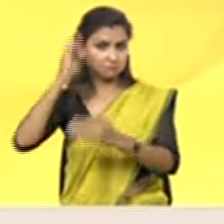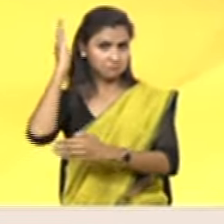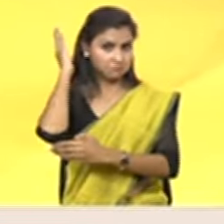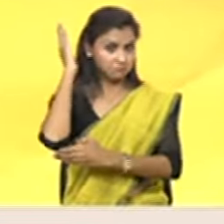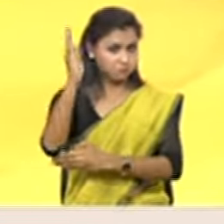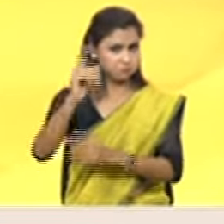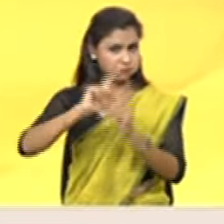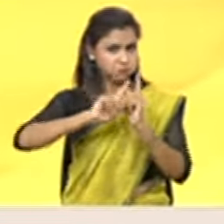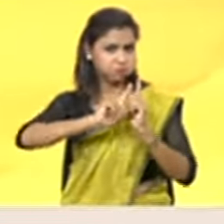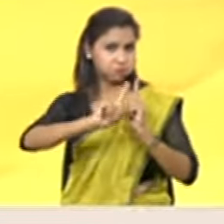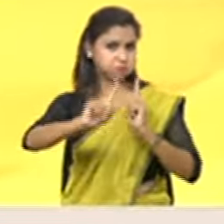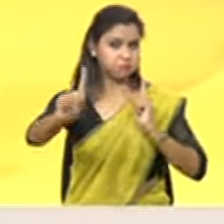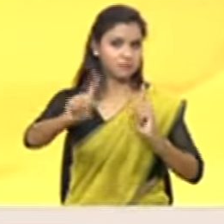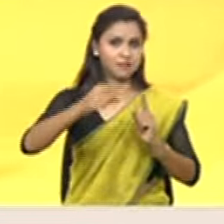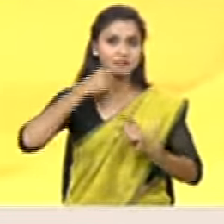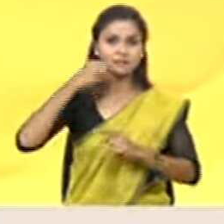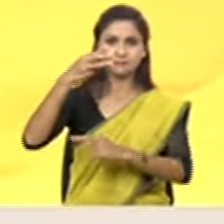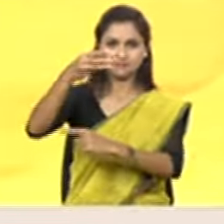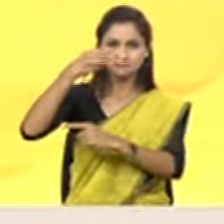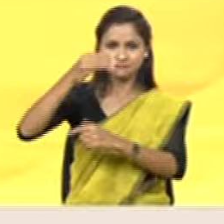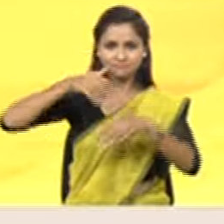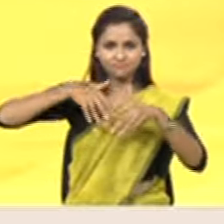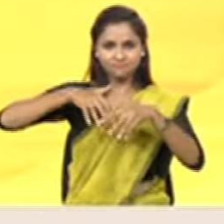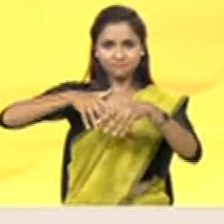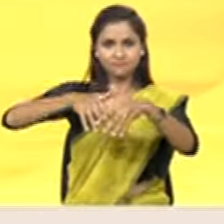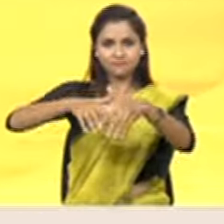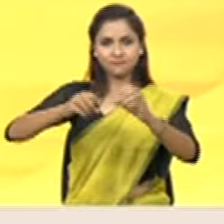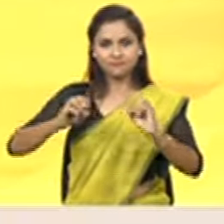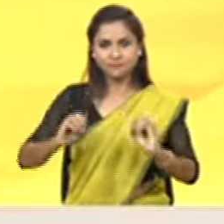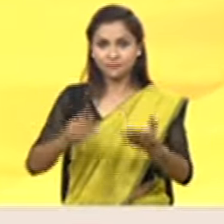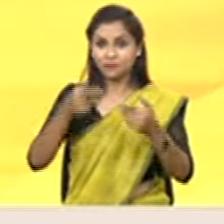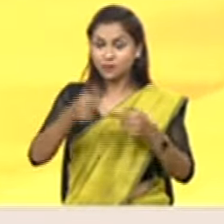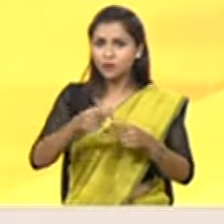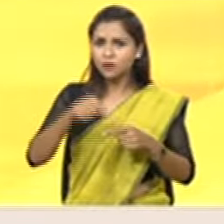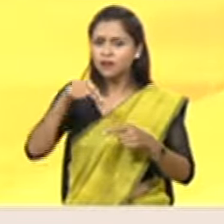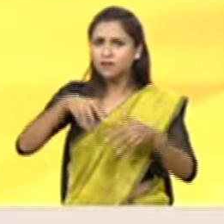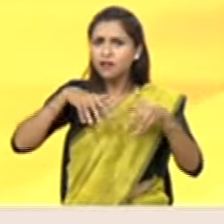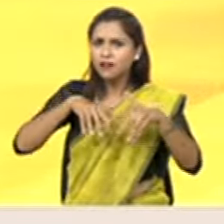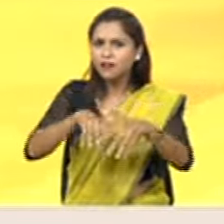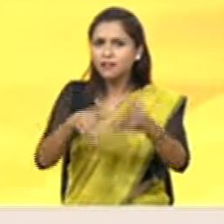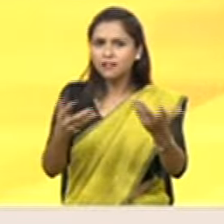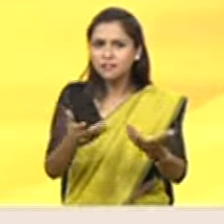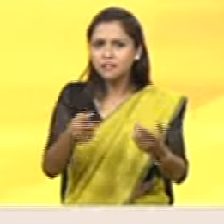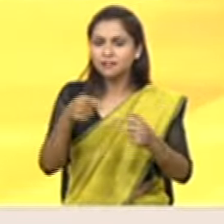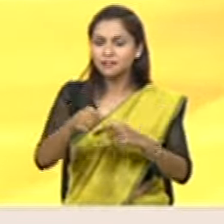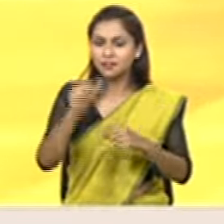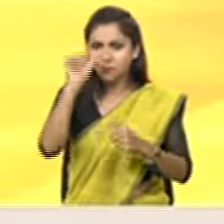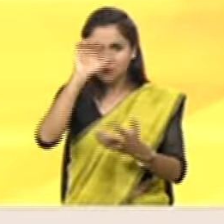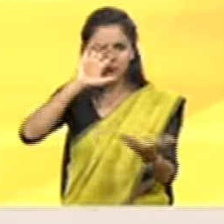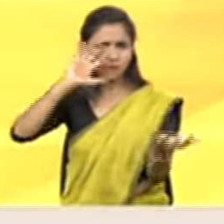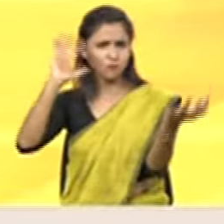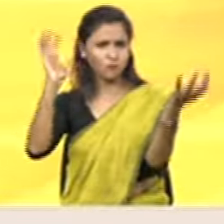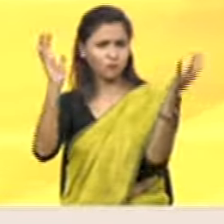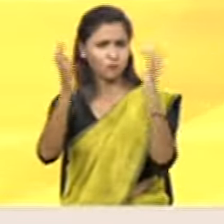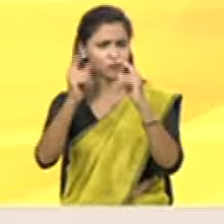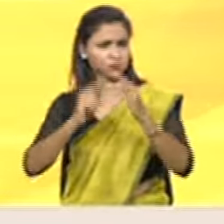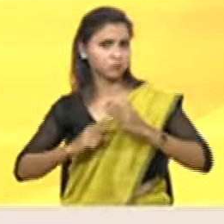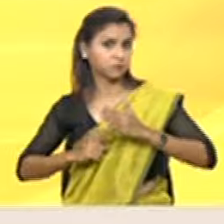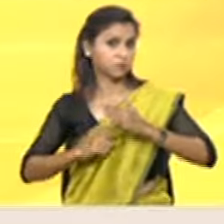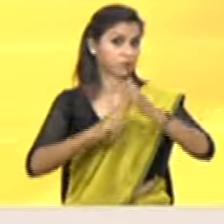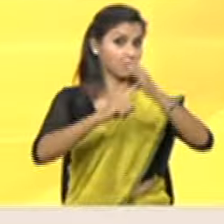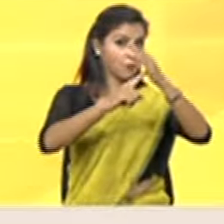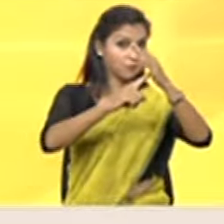साथ तिरंगा रैली निकाली गई और यह रैली दुनिया के सबसे